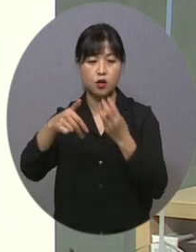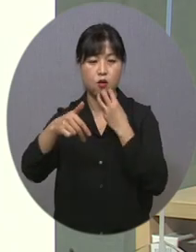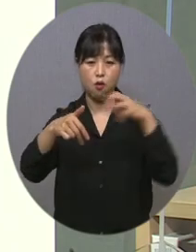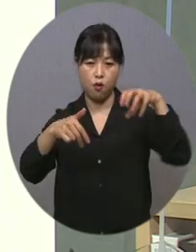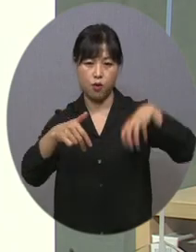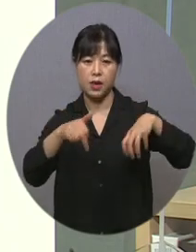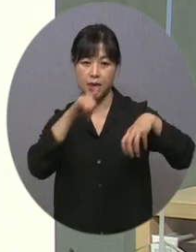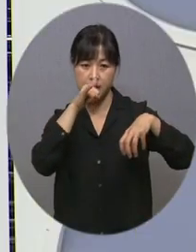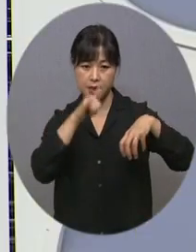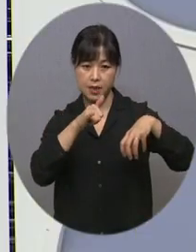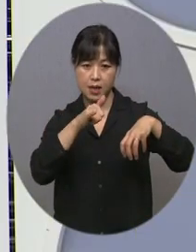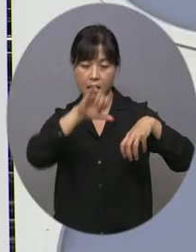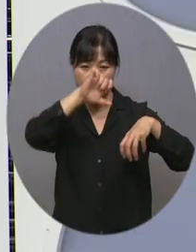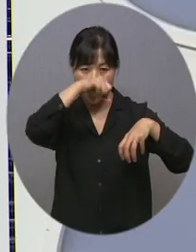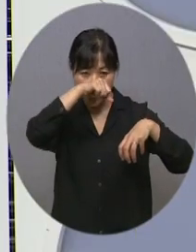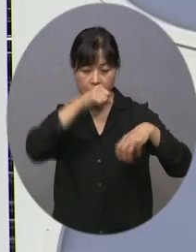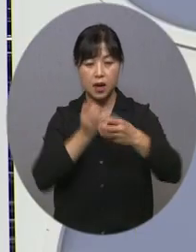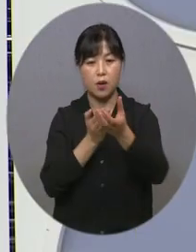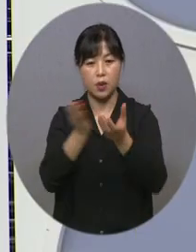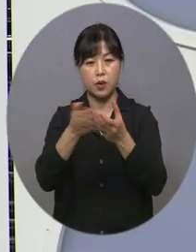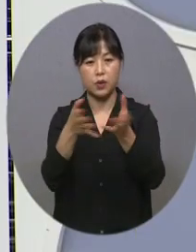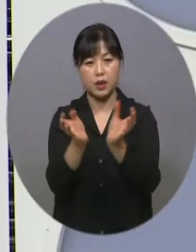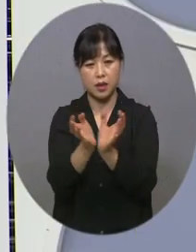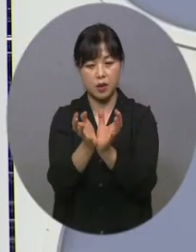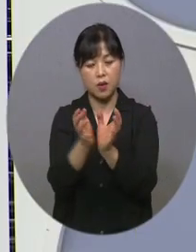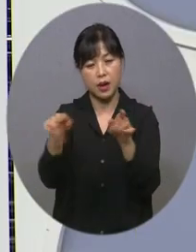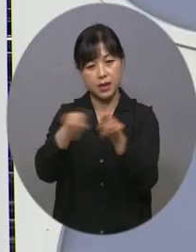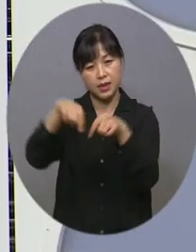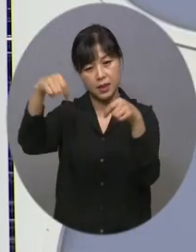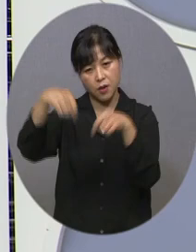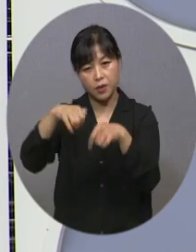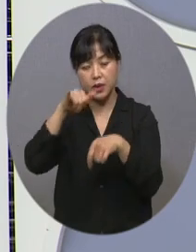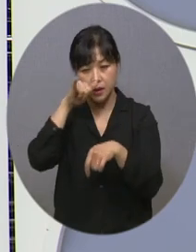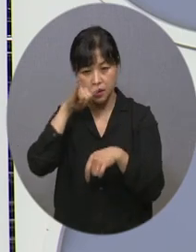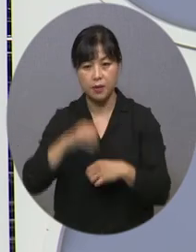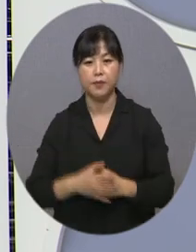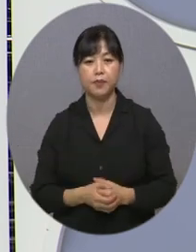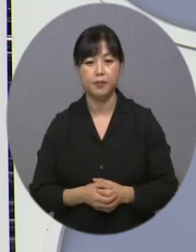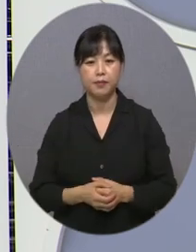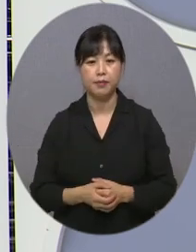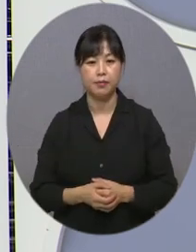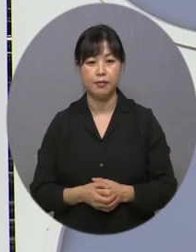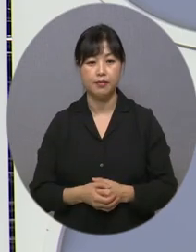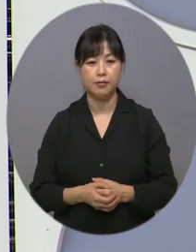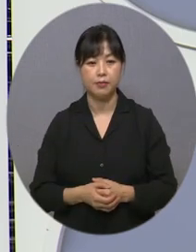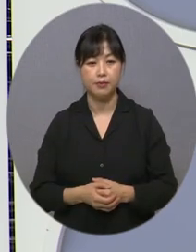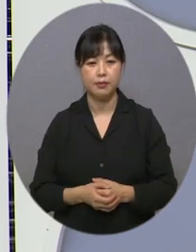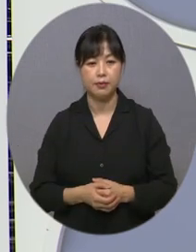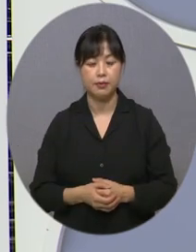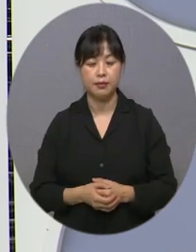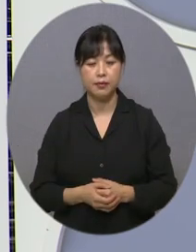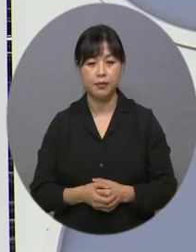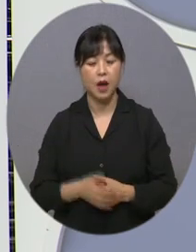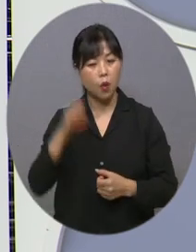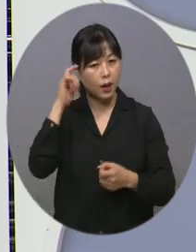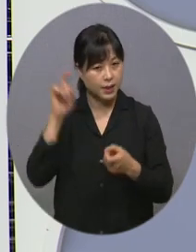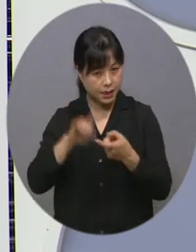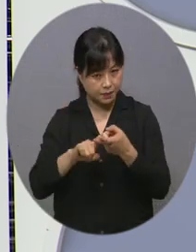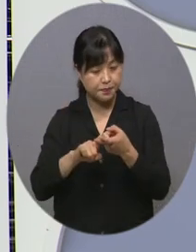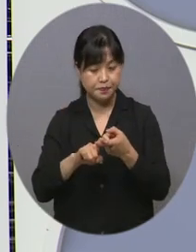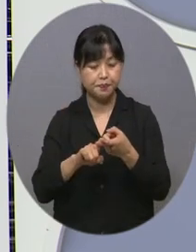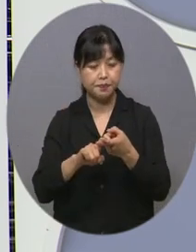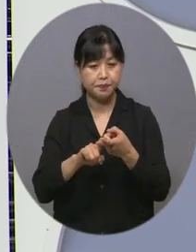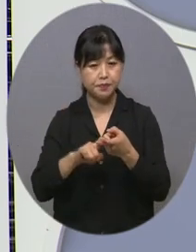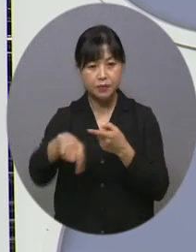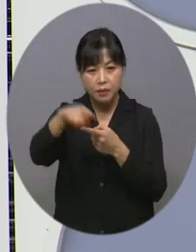그 서울에 있는 아프리카 그 외교단하고도 이제 협의를 합니다. 실무적으로. 그 실제로 어떤 이슈에 대해서 그 나라가